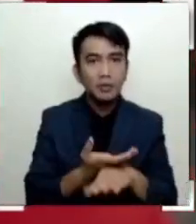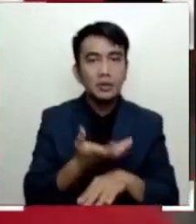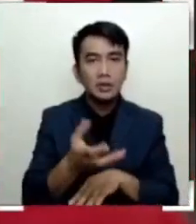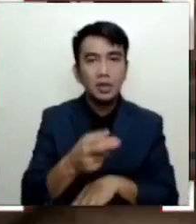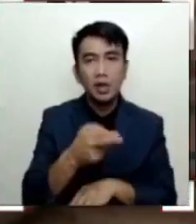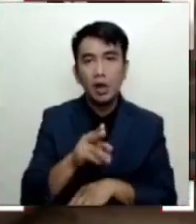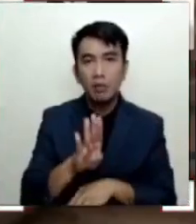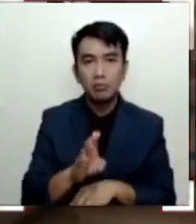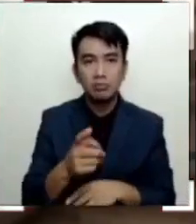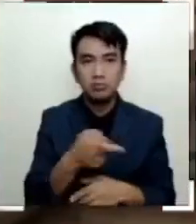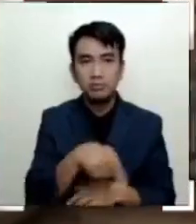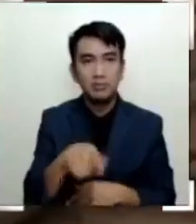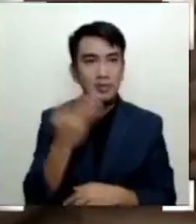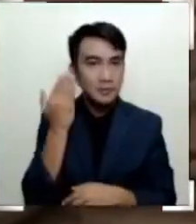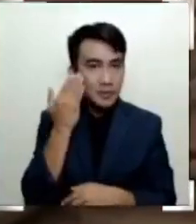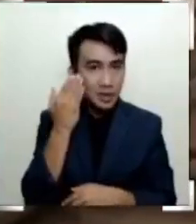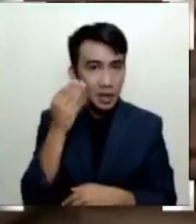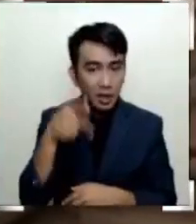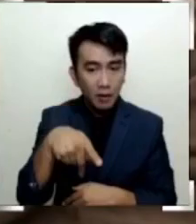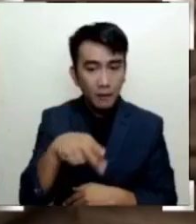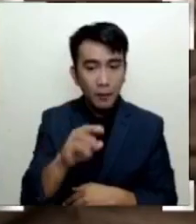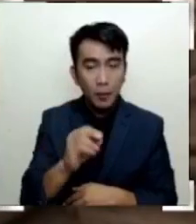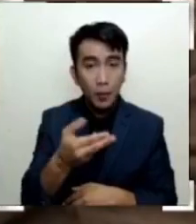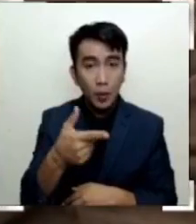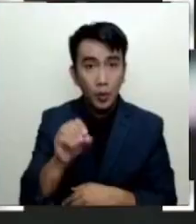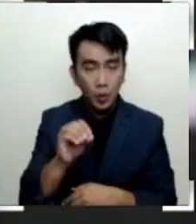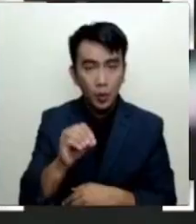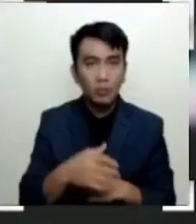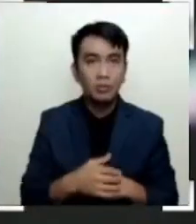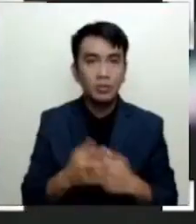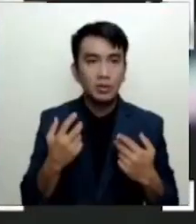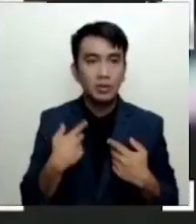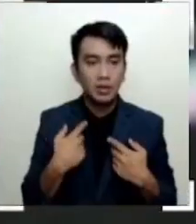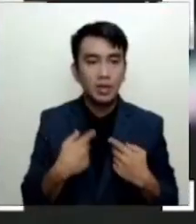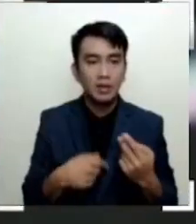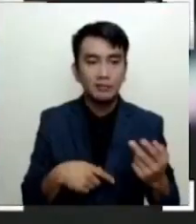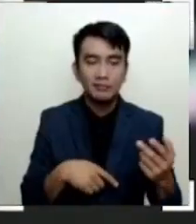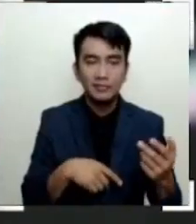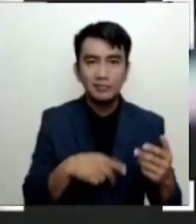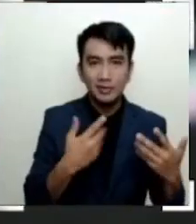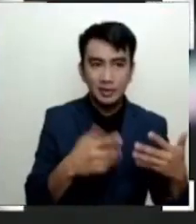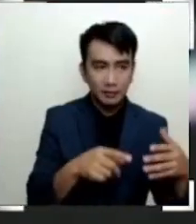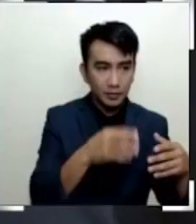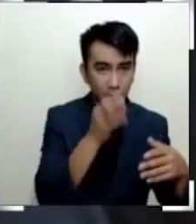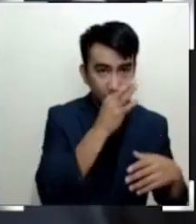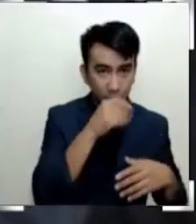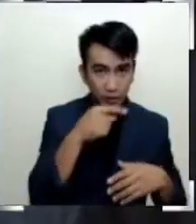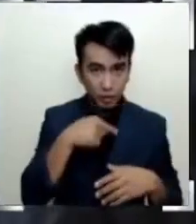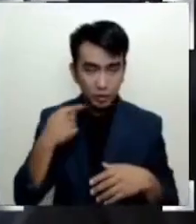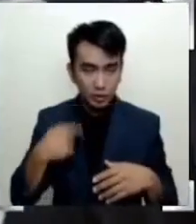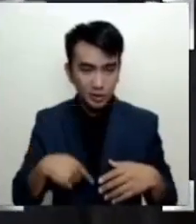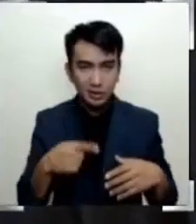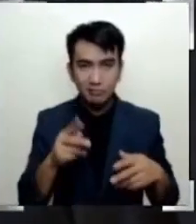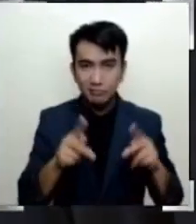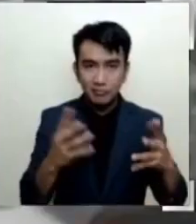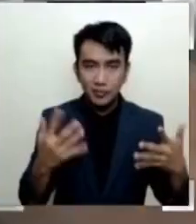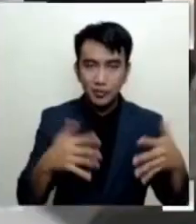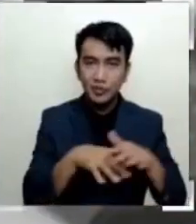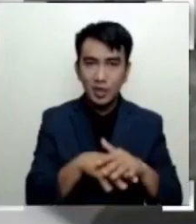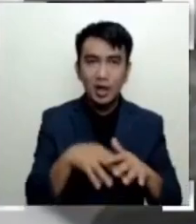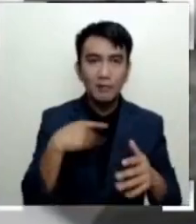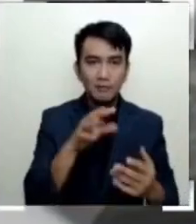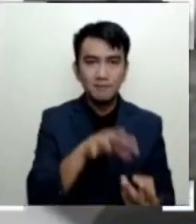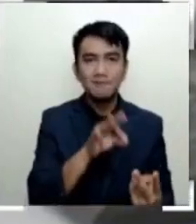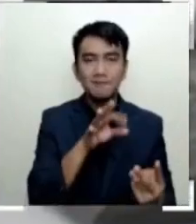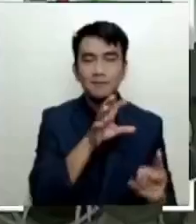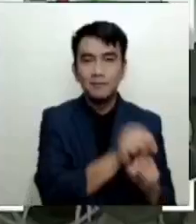pogo. Na-inquest na ang 87 Pilipino at 20 Chinese sa kasong paglabag sa Securities Regulation Code at